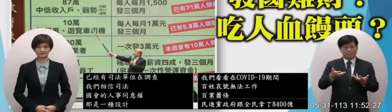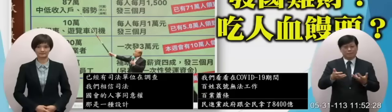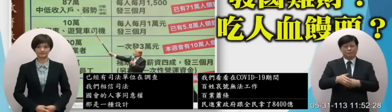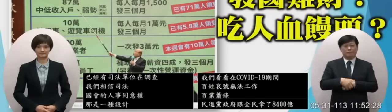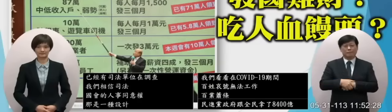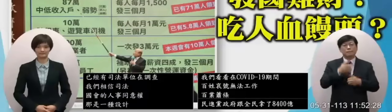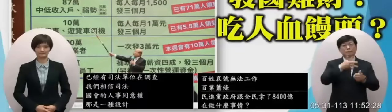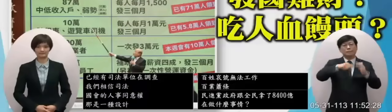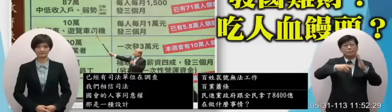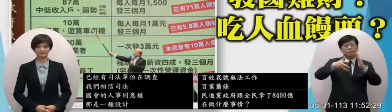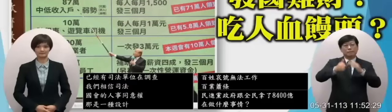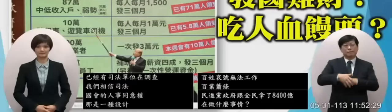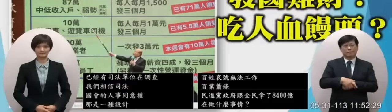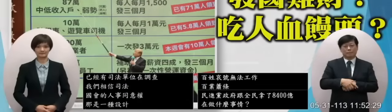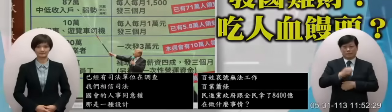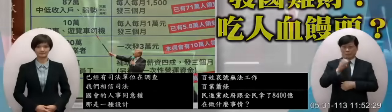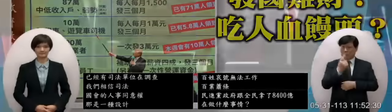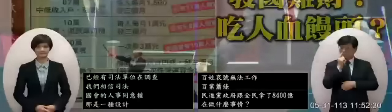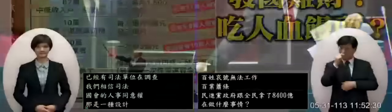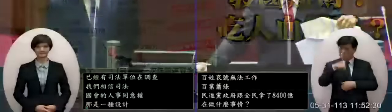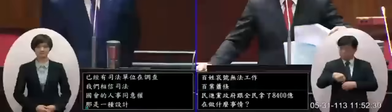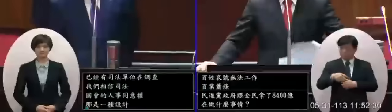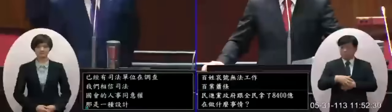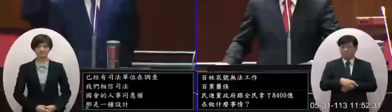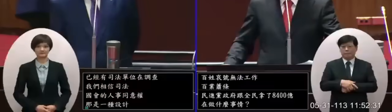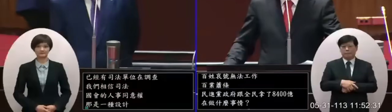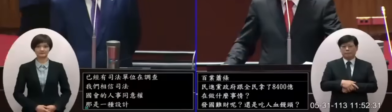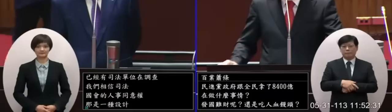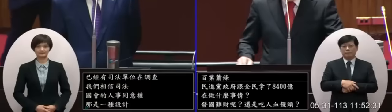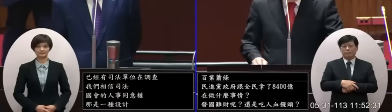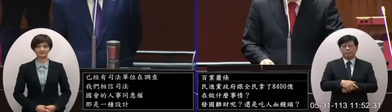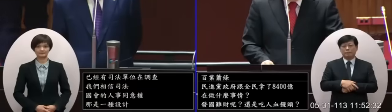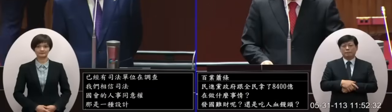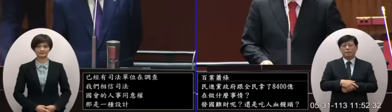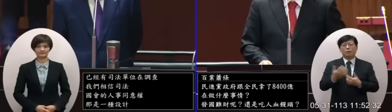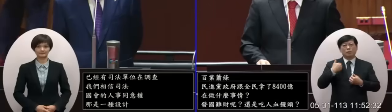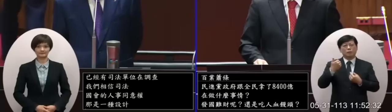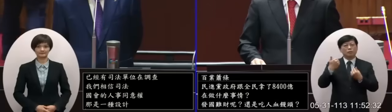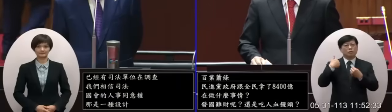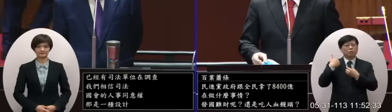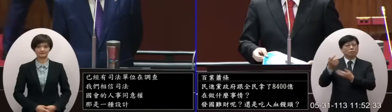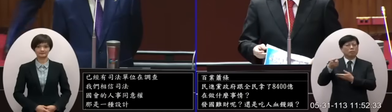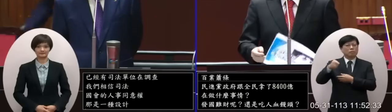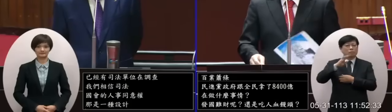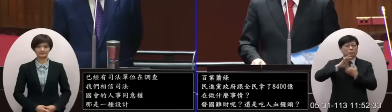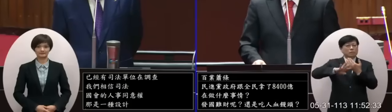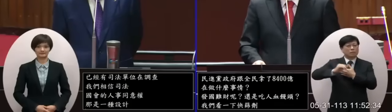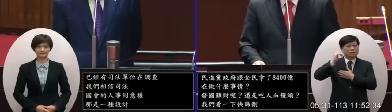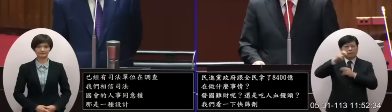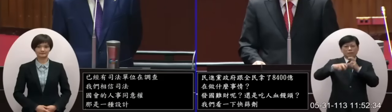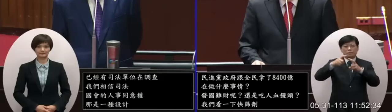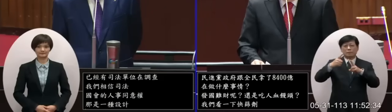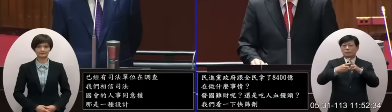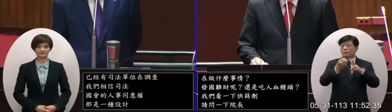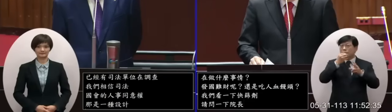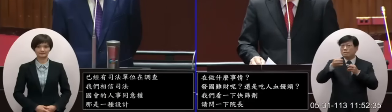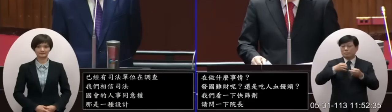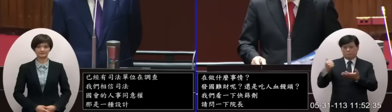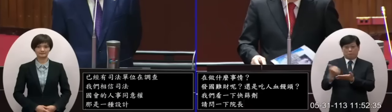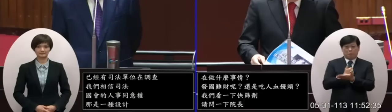长，快筛剂我们由这个高登小吃店啊来进